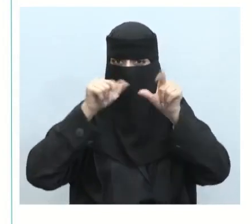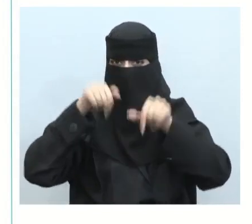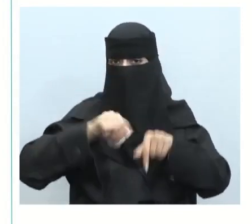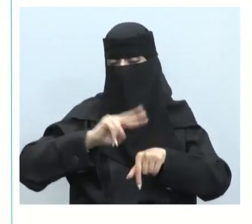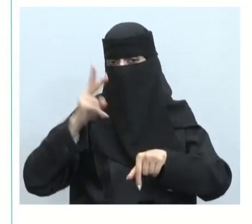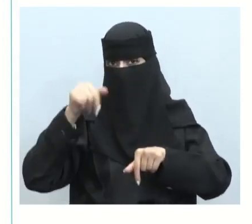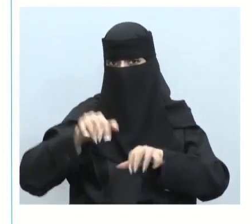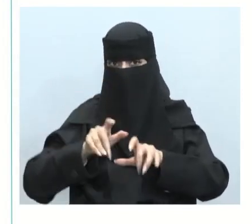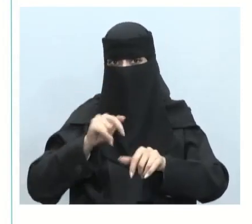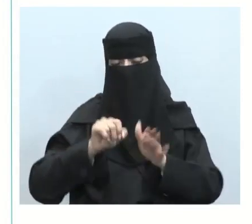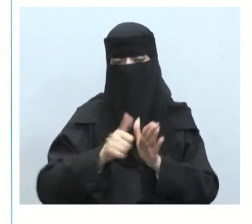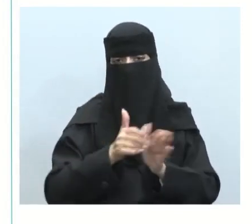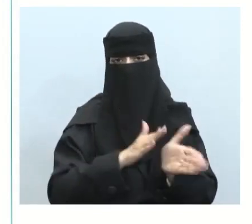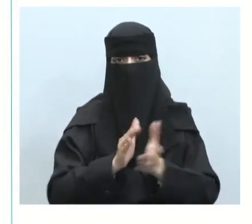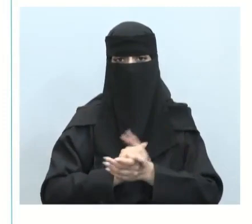التقنيات